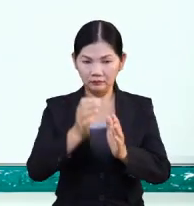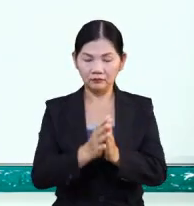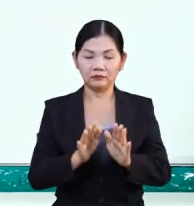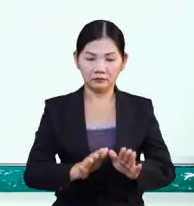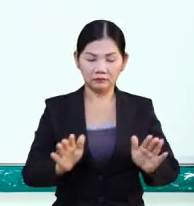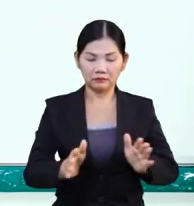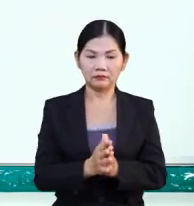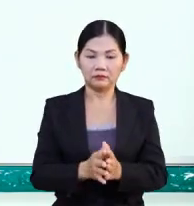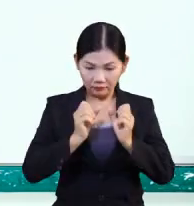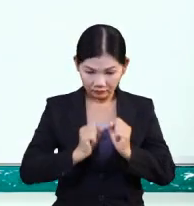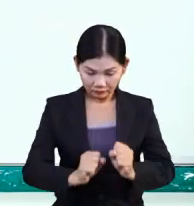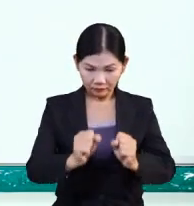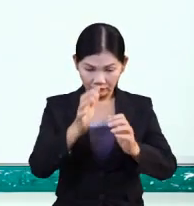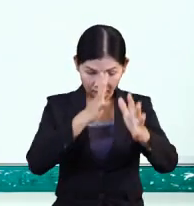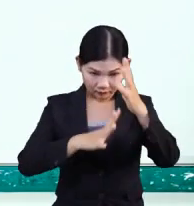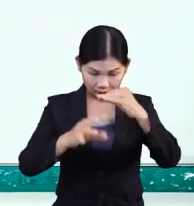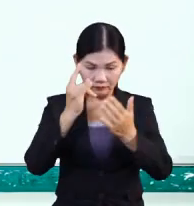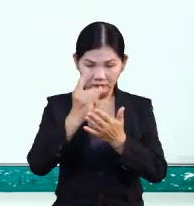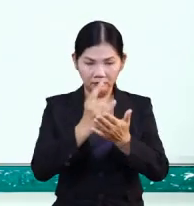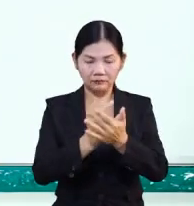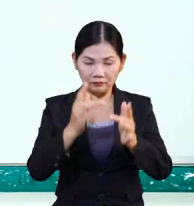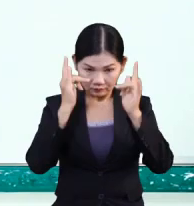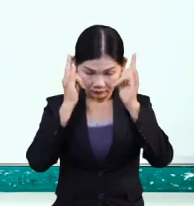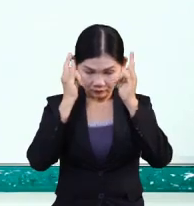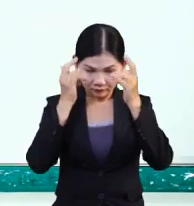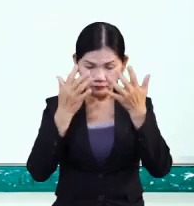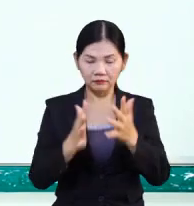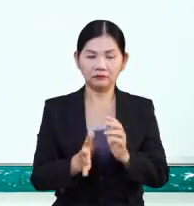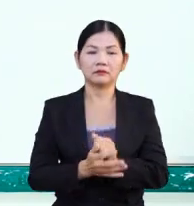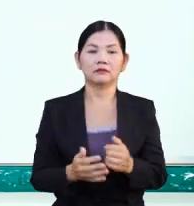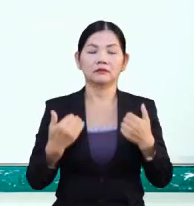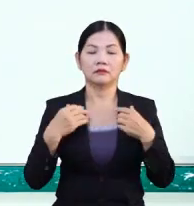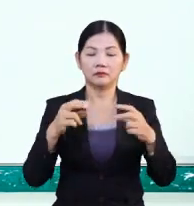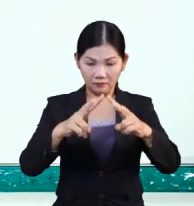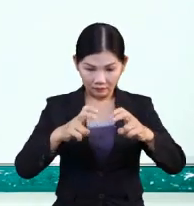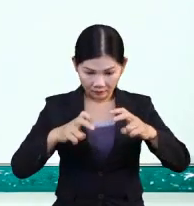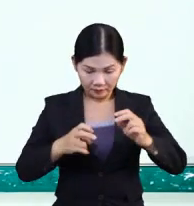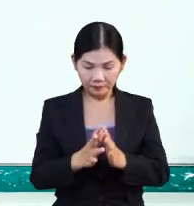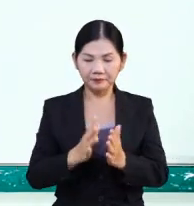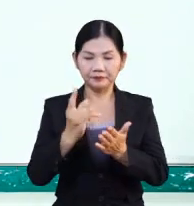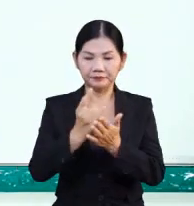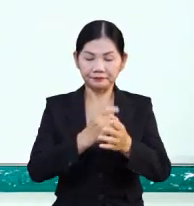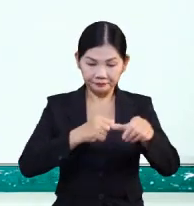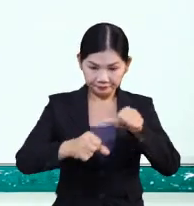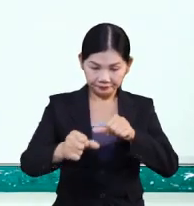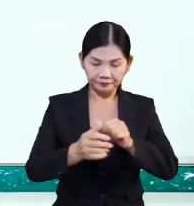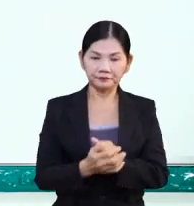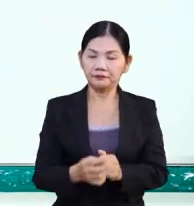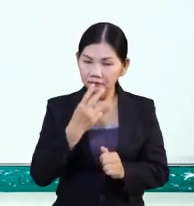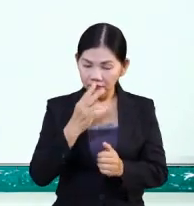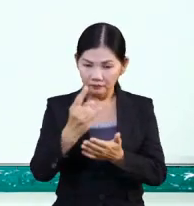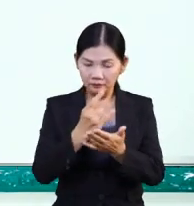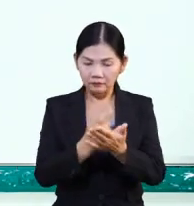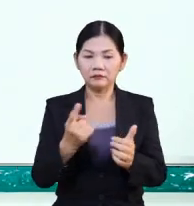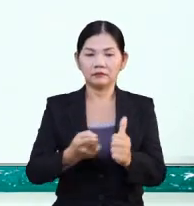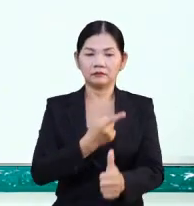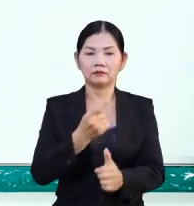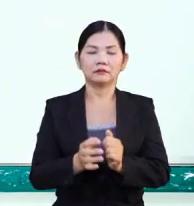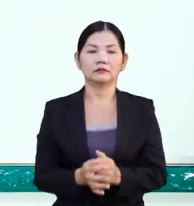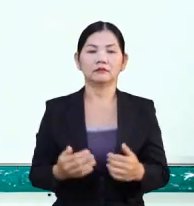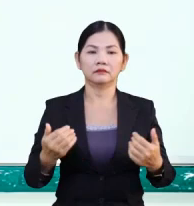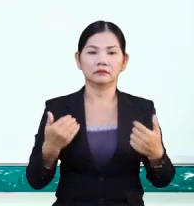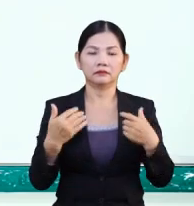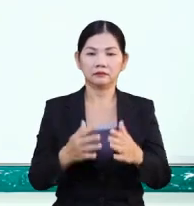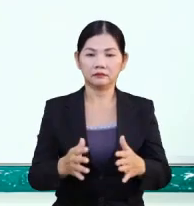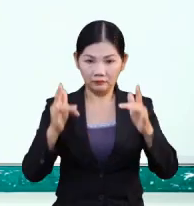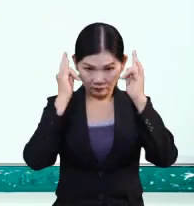thọ tập con khắp khám riêng chả mê riêng là cục bằng riêng rồi chả nâng xa chứ riêng là mê riêng bằng tọp con nét con mơ mê riêng tục môn tới bây đây là cục